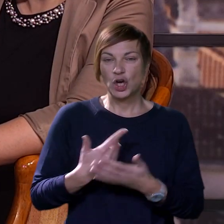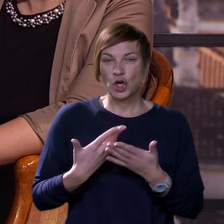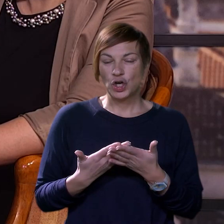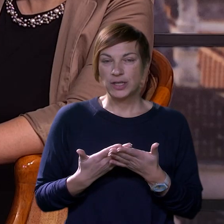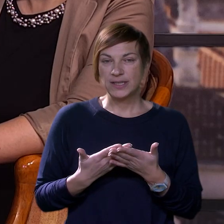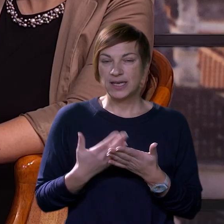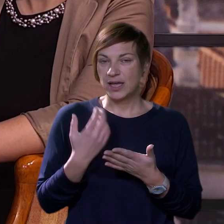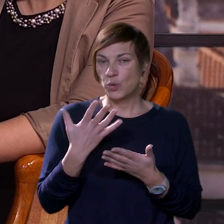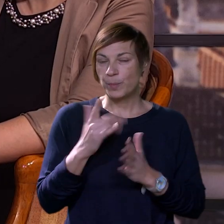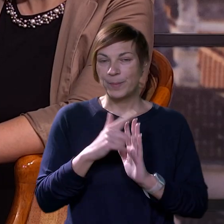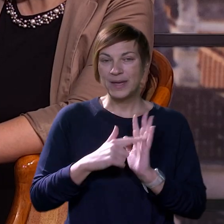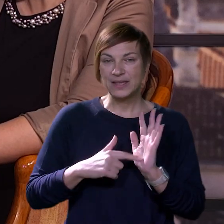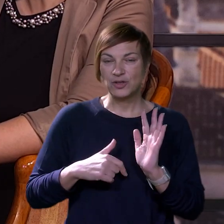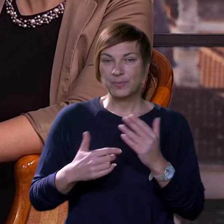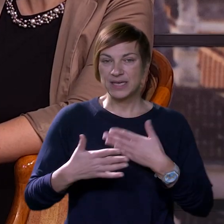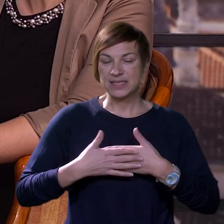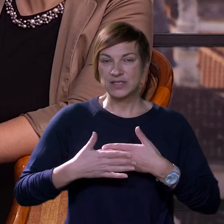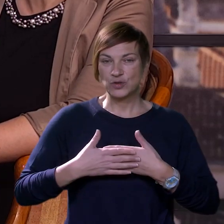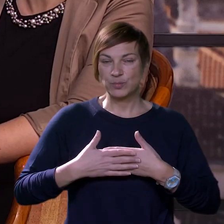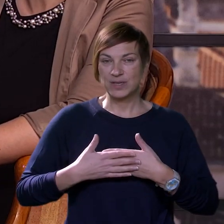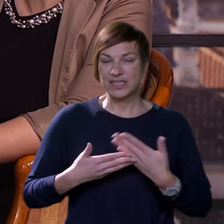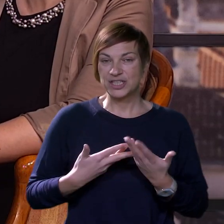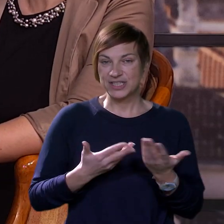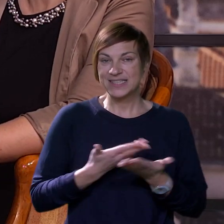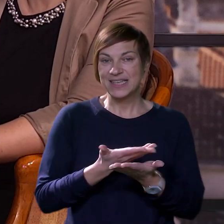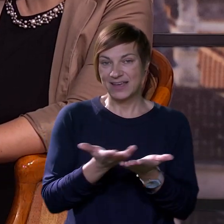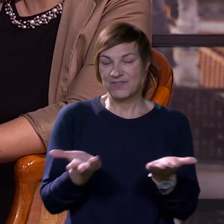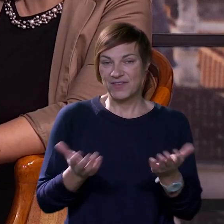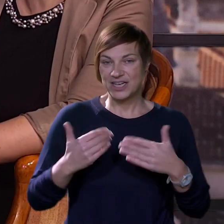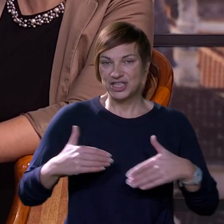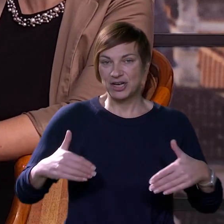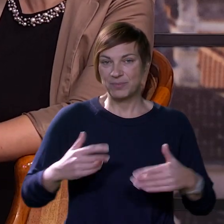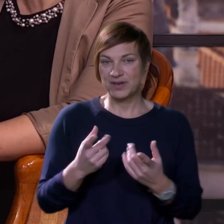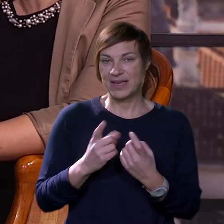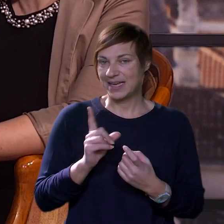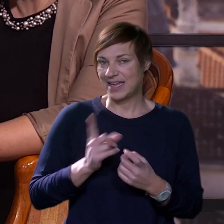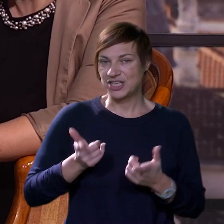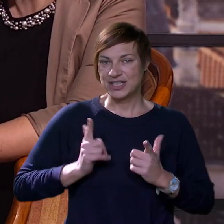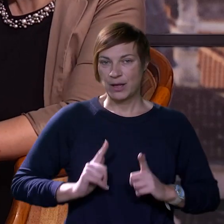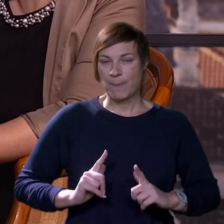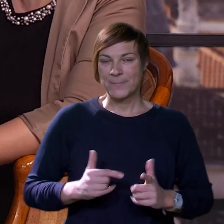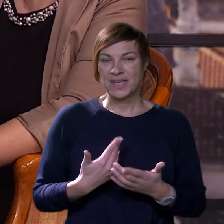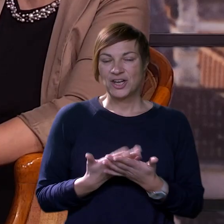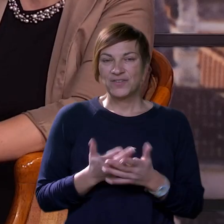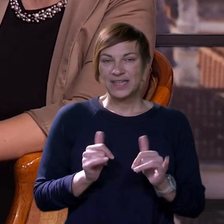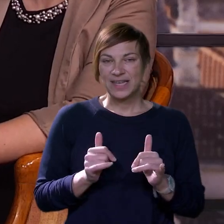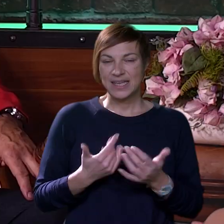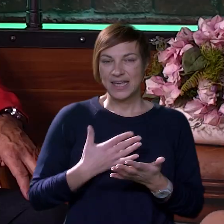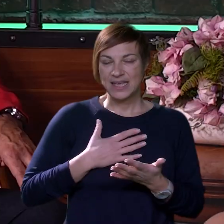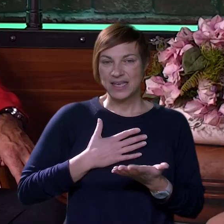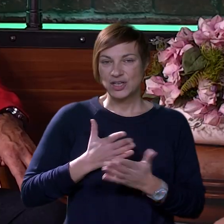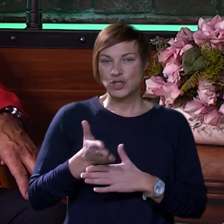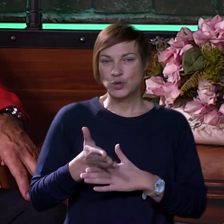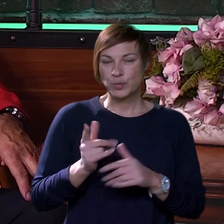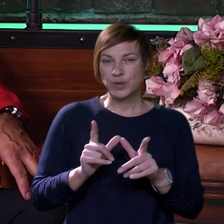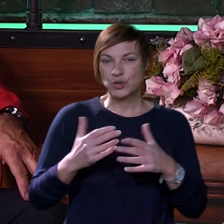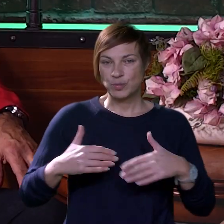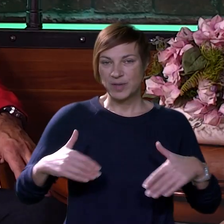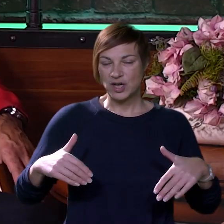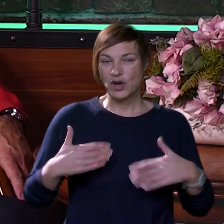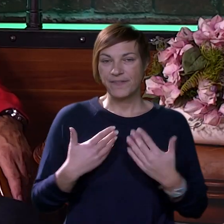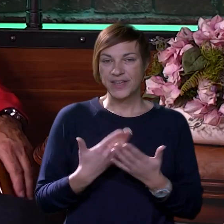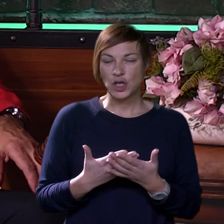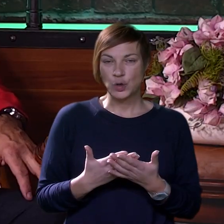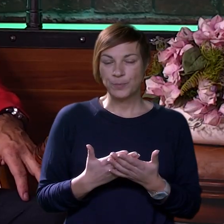2024. godine, negdje u petom mjesecu, bliži se i vaša mirovina, ali vi nećete mirovati. Jes, ja ću poći u